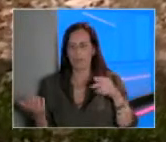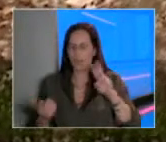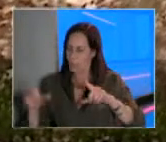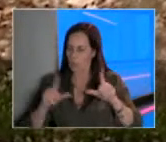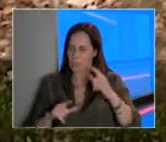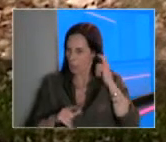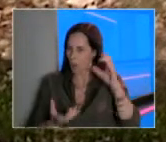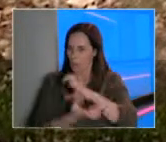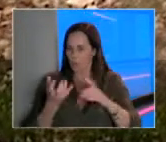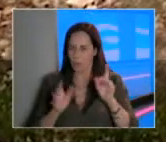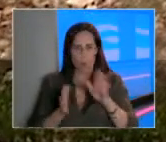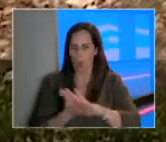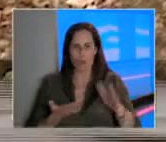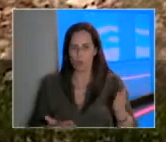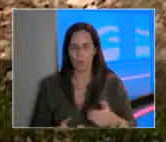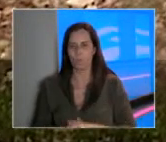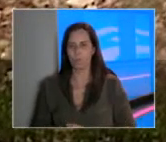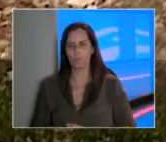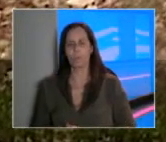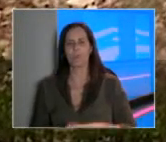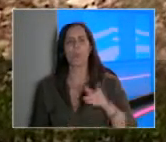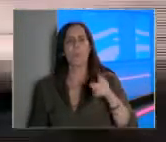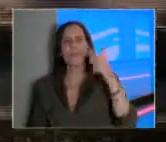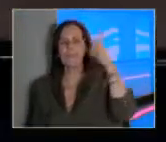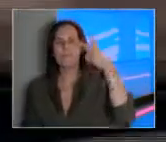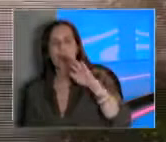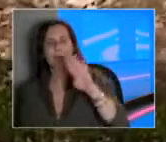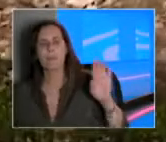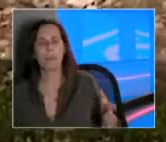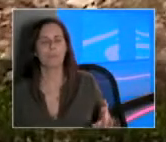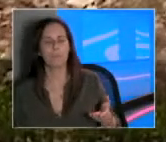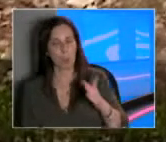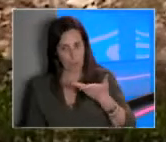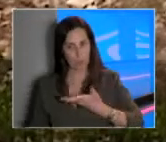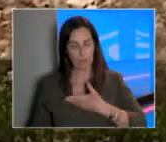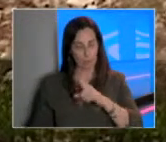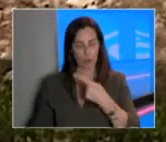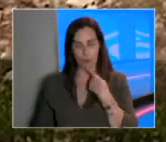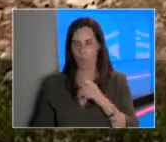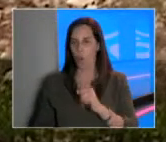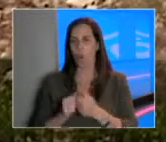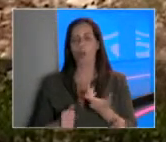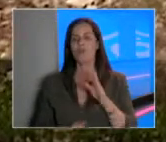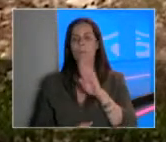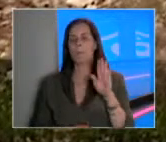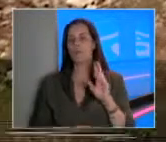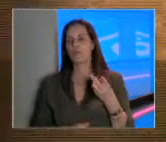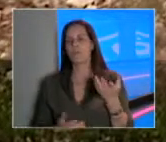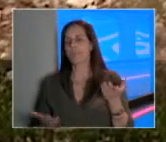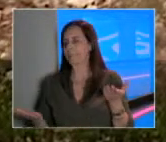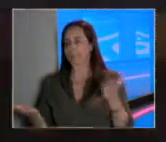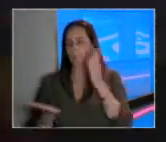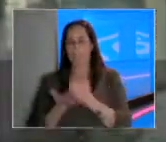זה נשמע מסובך, זה מאוד מאוד פשוט. עכשיו, ישראל גנץ, מה אתם הבנתם מראש הממשלה נתניהו? הוא מקבל את הטענות שלכם, או שהוא קלו שוב פעם